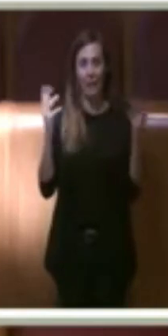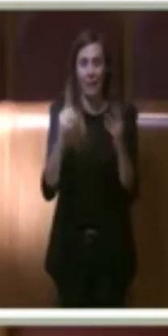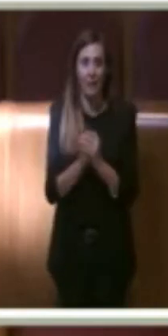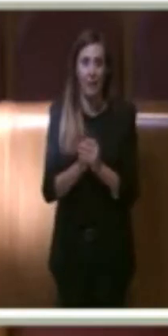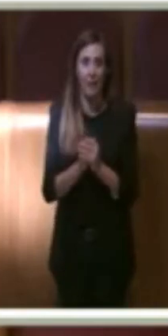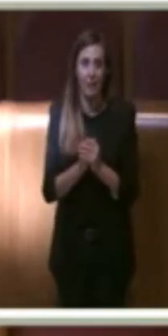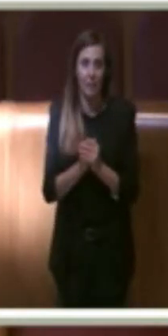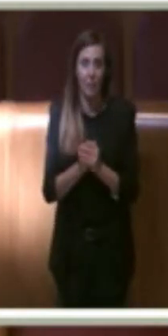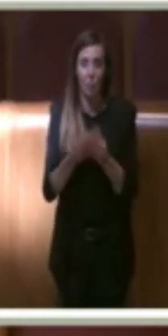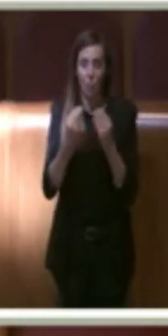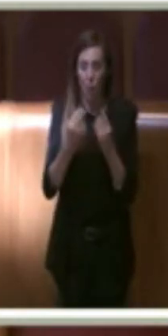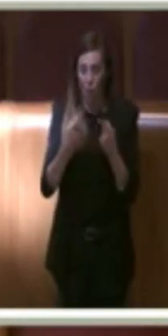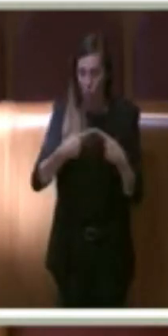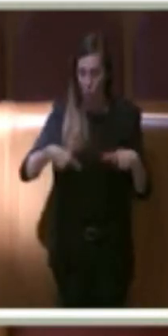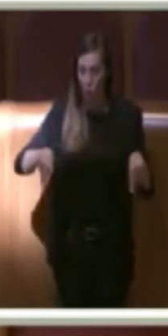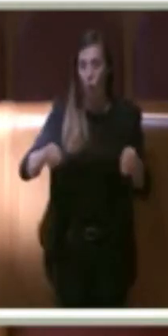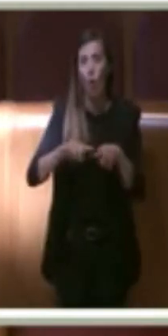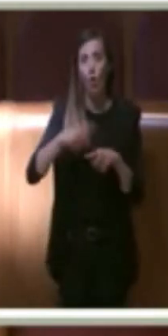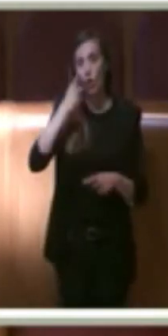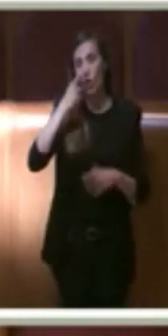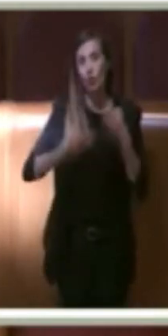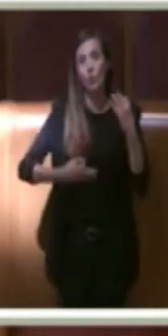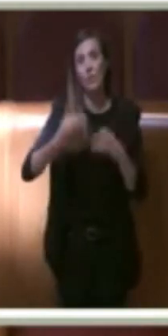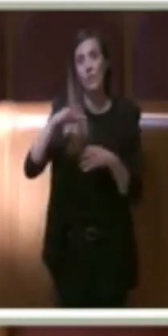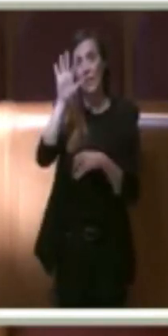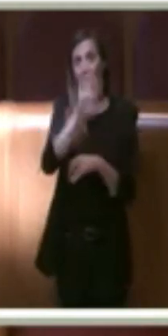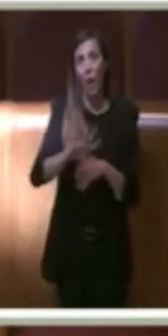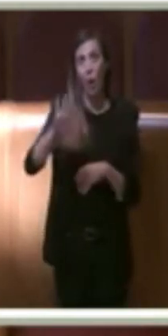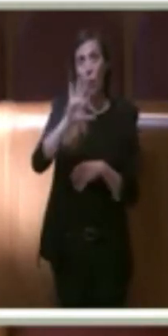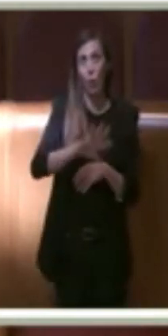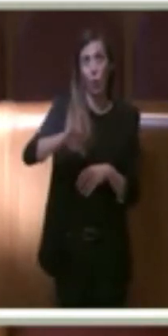Quando la Corte di Giustizia Europea si